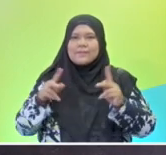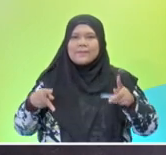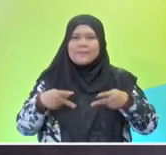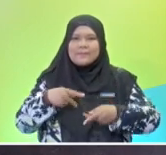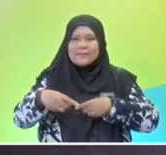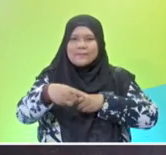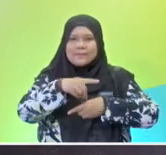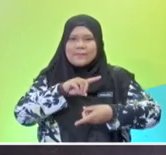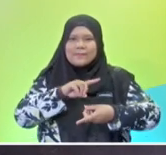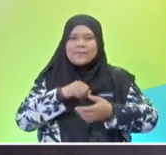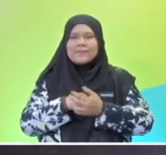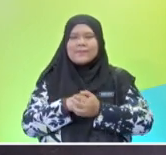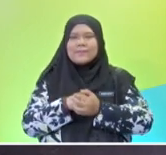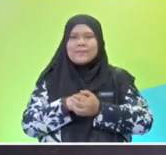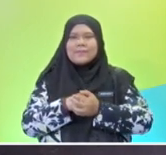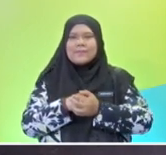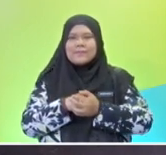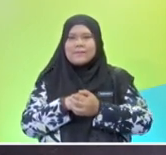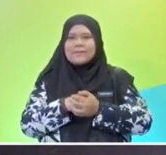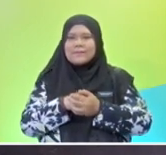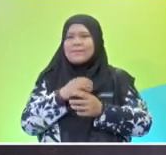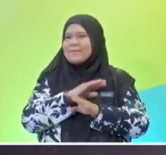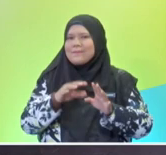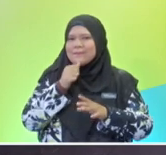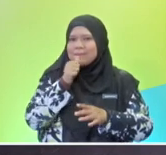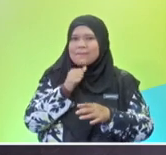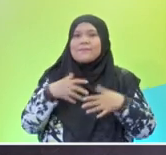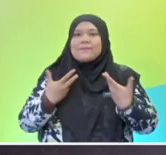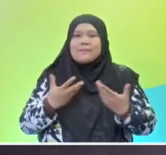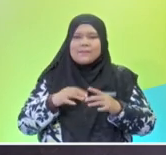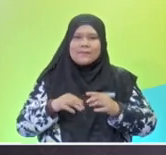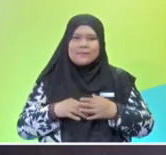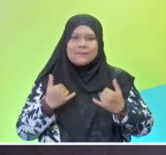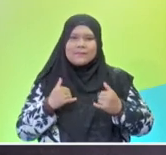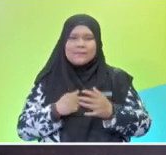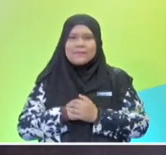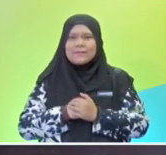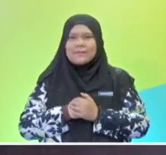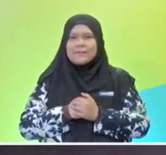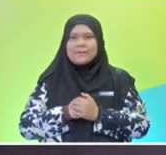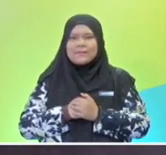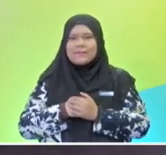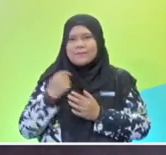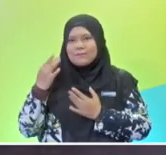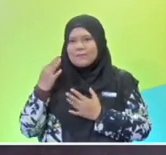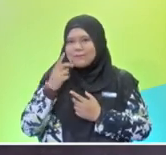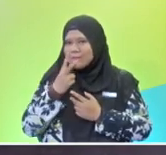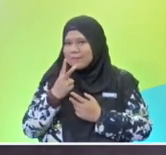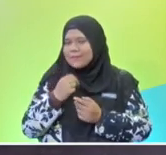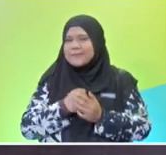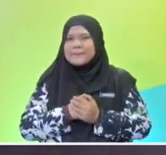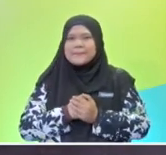Baiklah, jom. Awal-awal tadi saya dah tak sabar-sabar. Bagaimana saya nak main, cikgu? Mainan ni. Inilah sah-sah yang ditunggu. Okey,